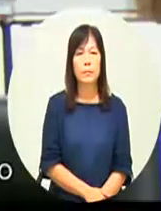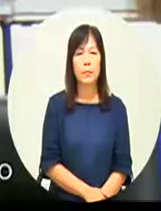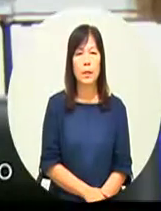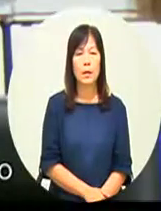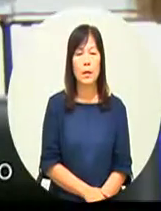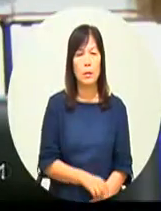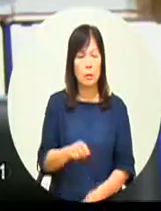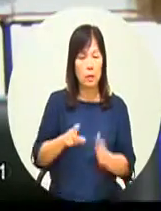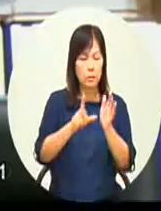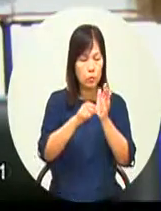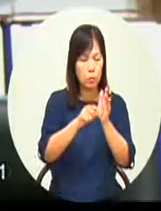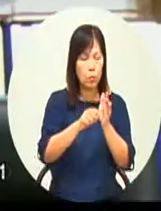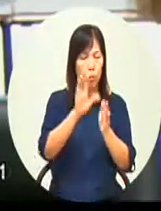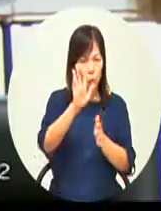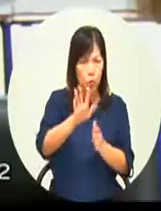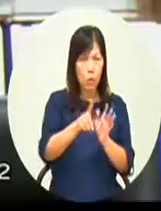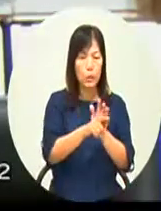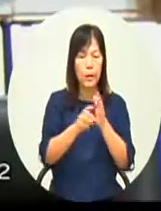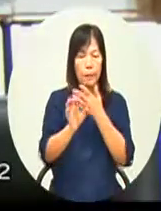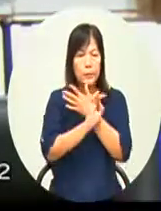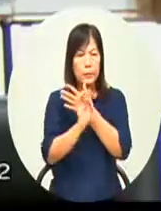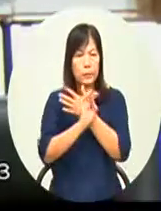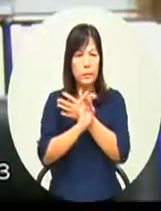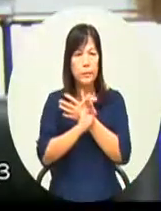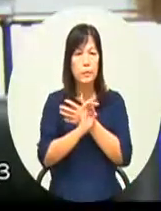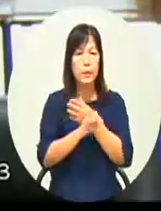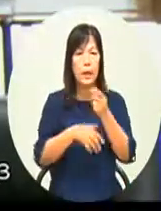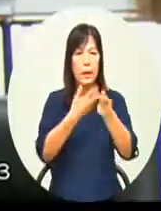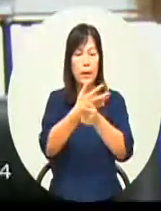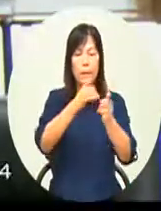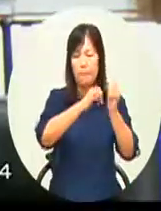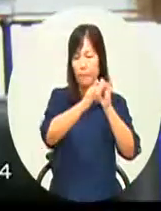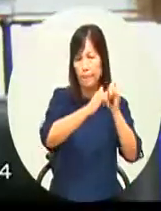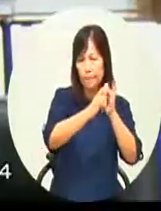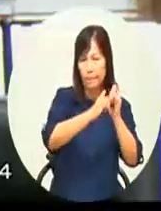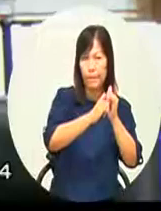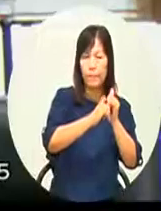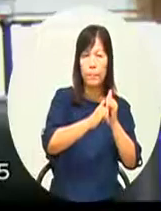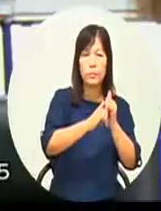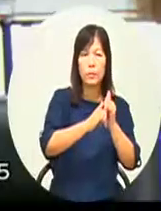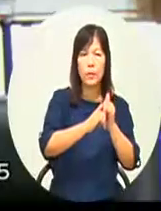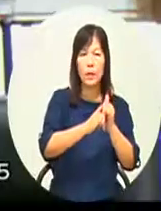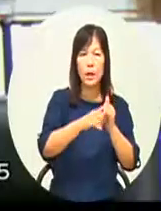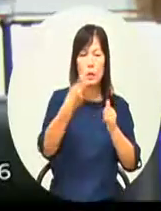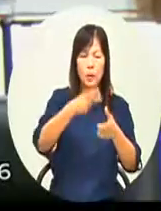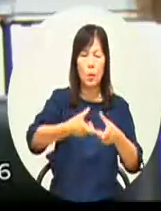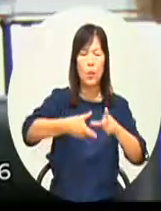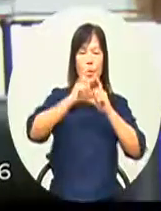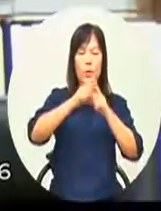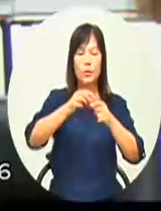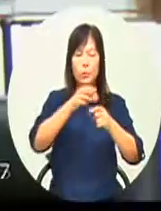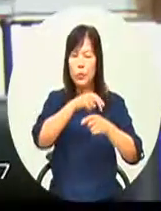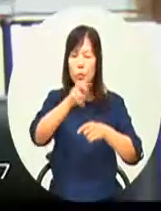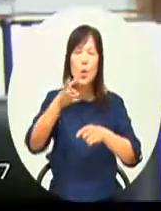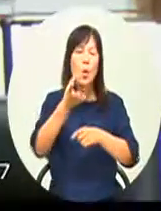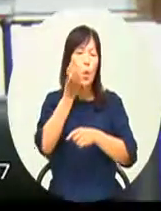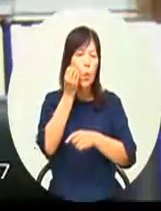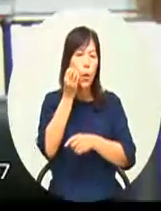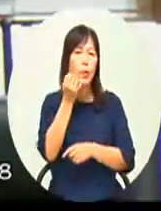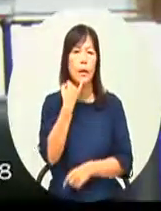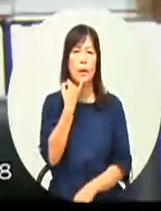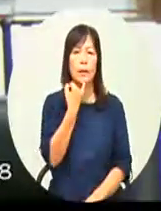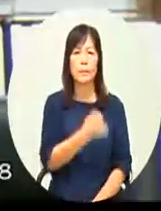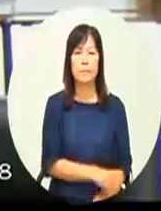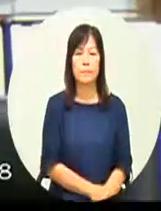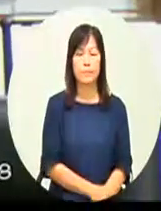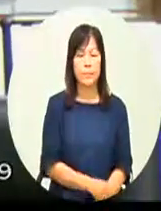会尝试让我们的市民国人重返南横。我想请局长答